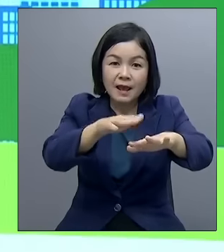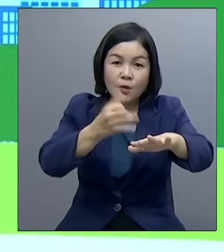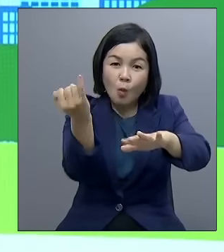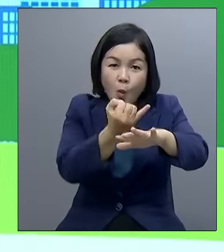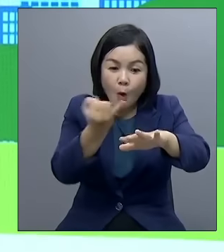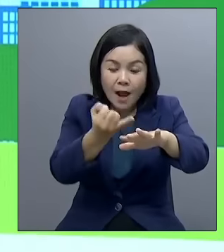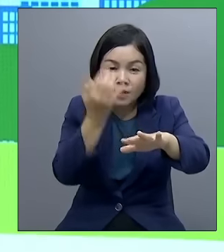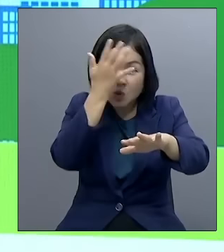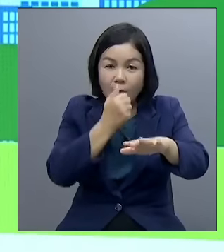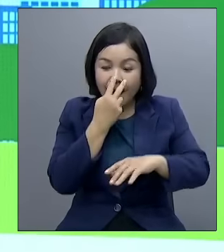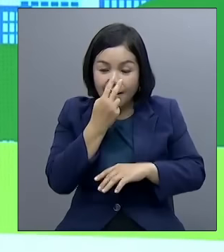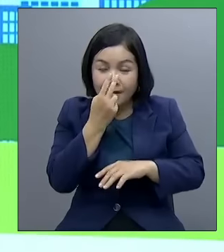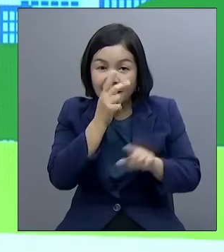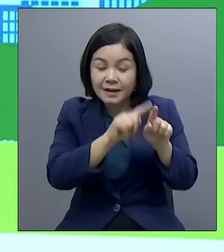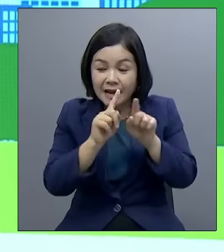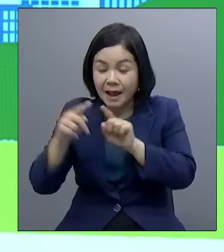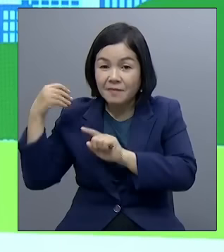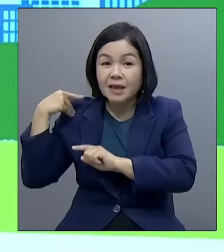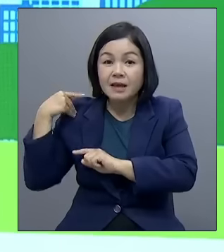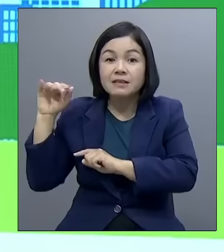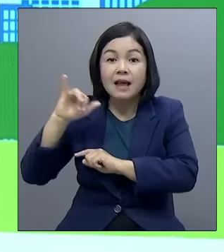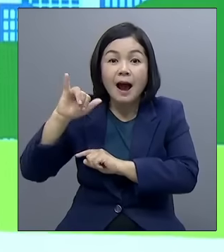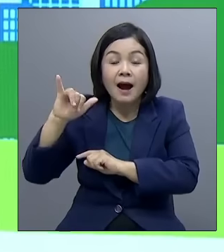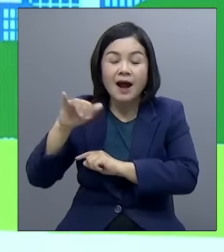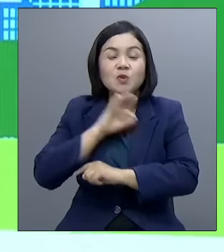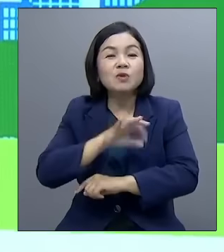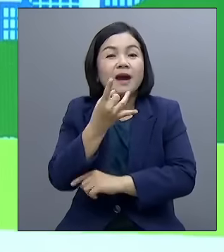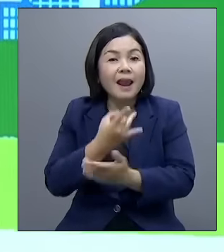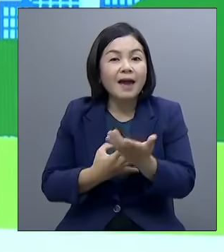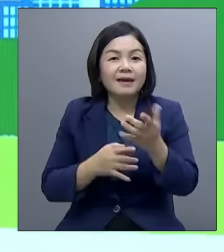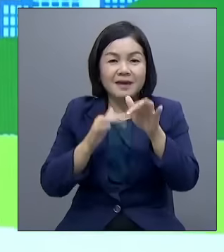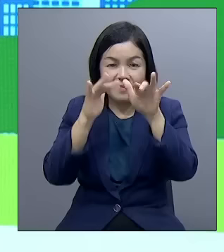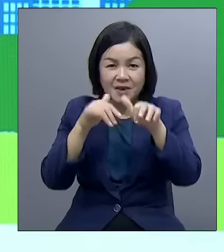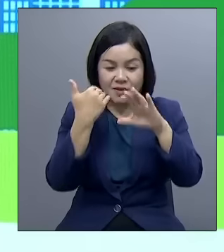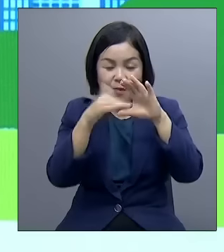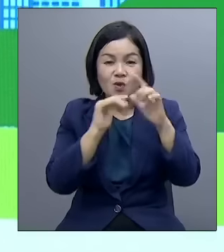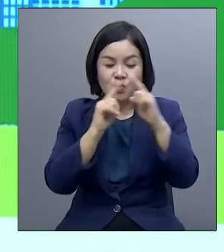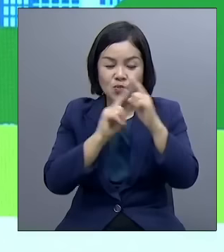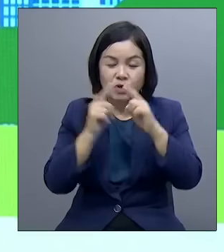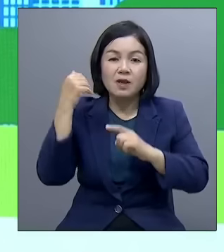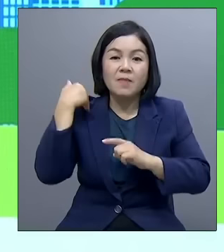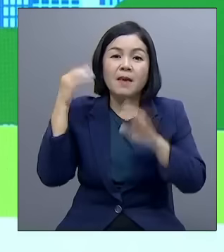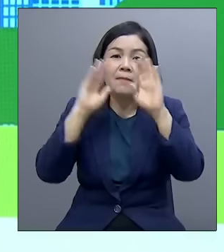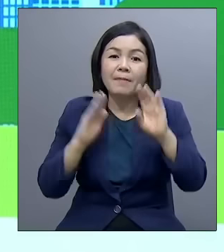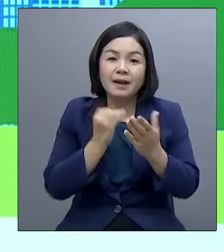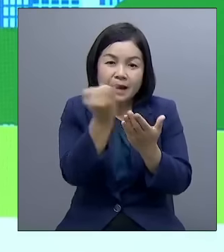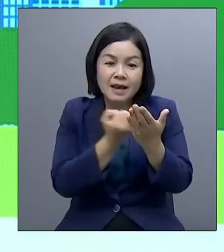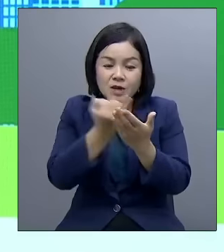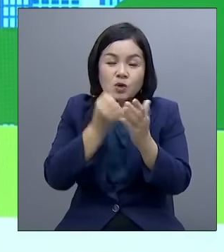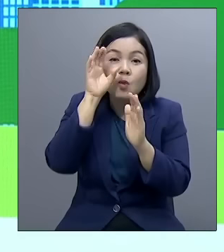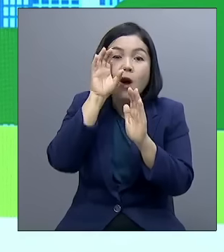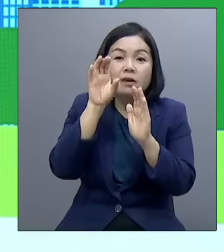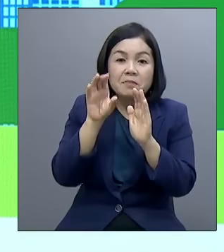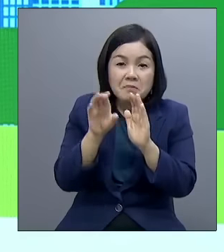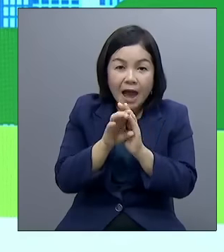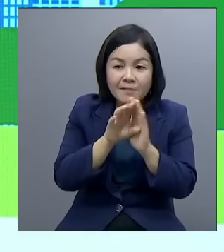ปหรือว่าแอบเห็นไวรัลนี้กันบ้างแล้วหรือยังแสดงความคิดเห็นมาได้ในทุกช่องทางเลยนะคะสำหรับศิลปะบนฝาท่อค่ะก็สร้างบรร